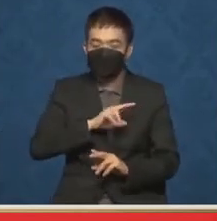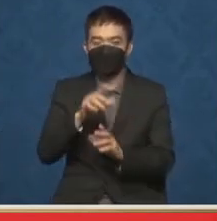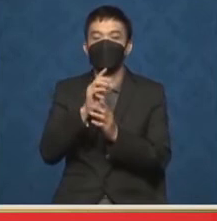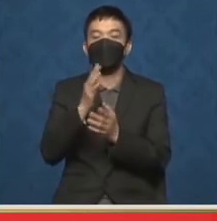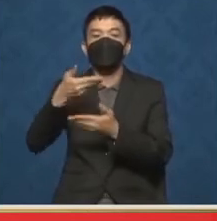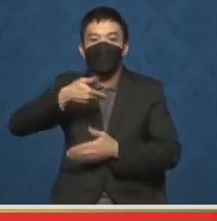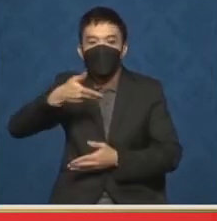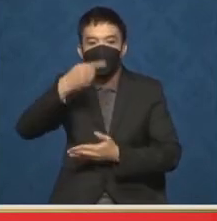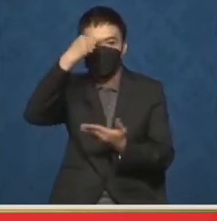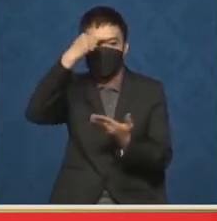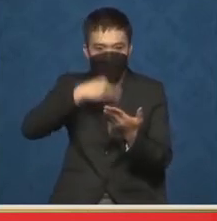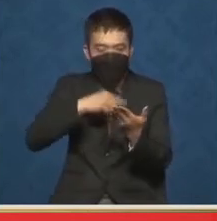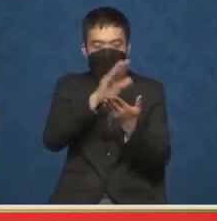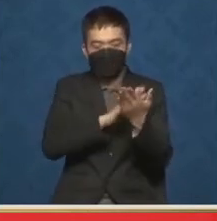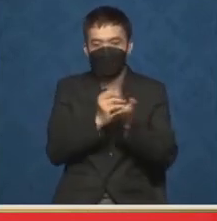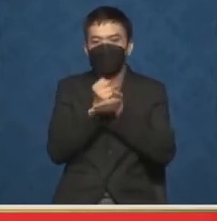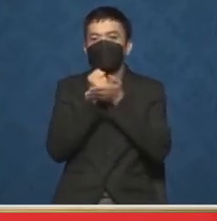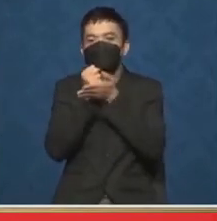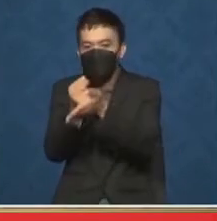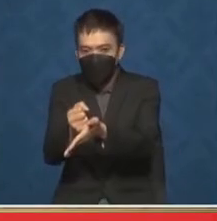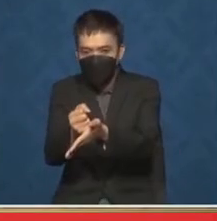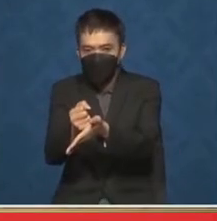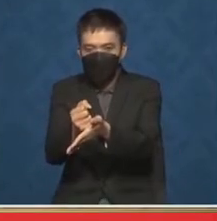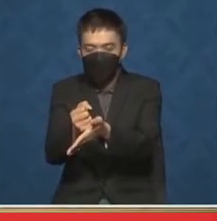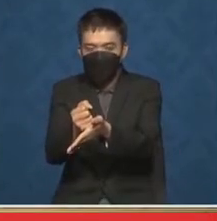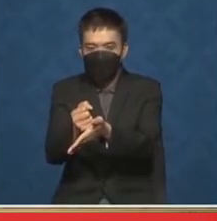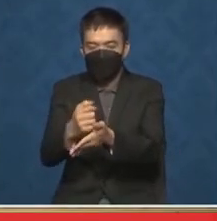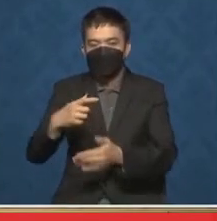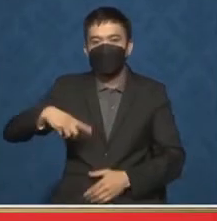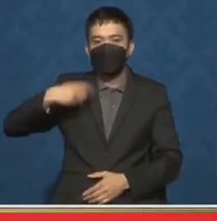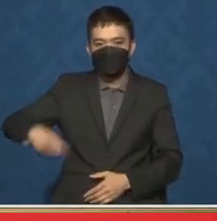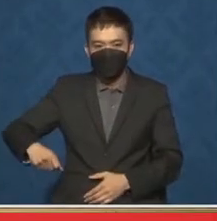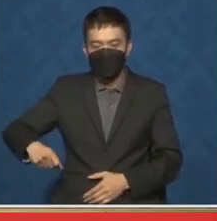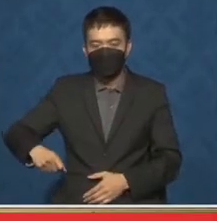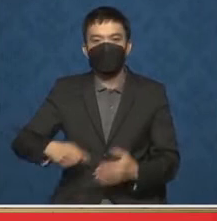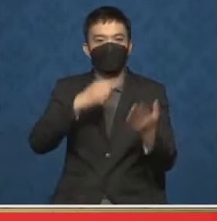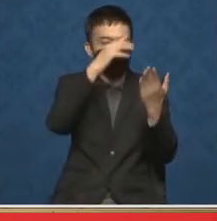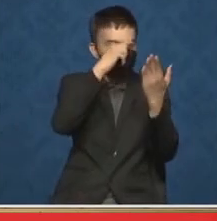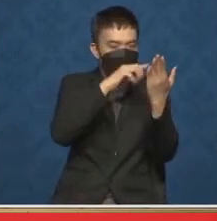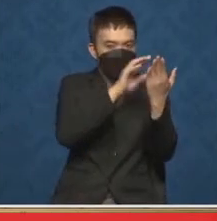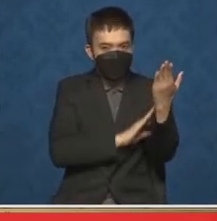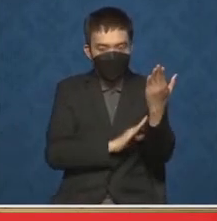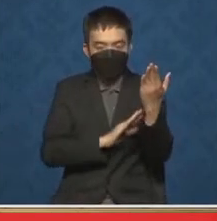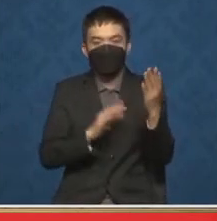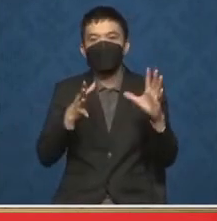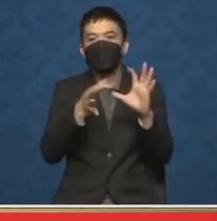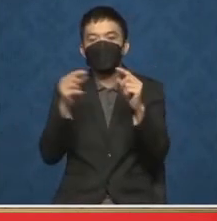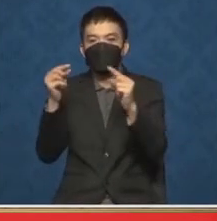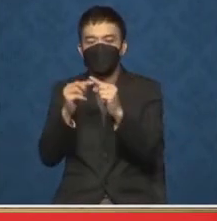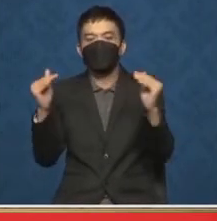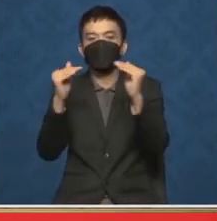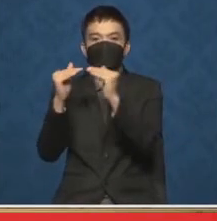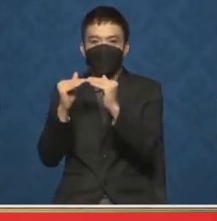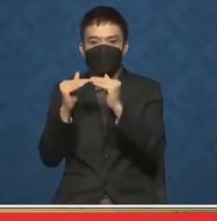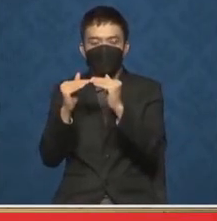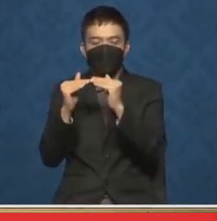ช่วยเชื่อมกับมนมาทางด้านของมนิสิทธรรมตอนมือนั้เปนเรื่องหน่แต่ว่